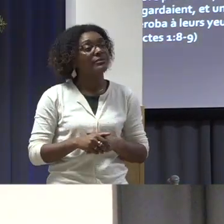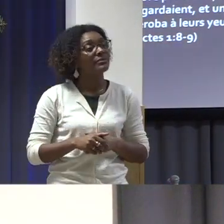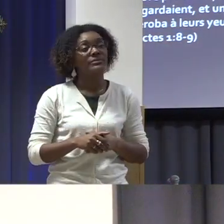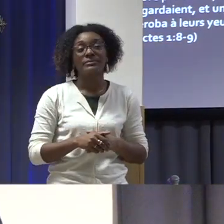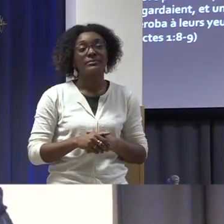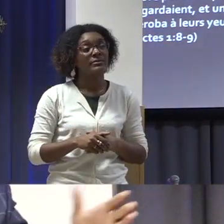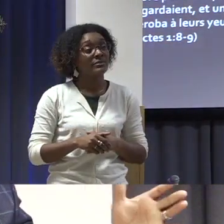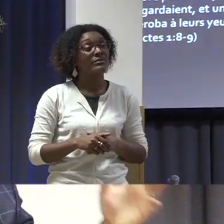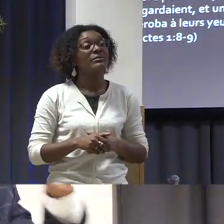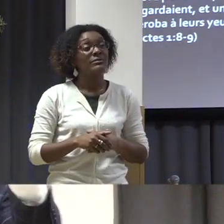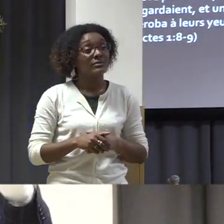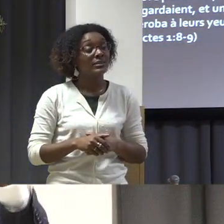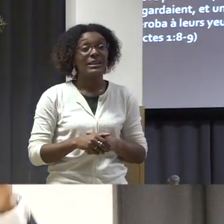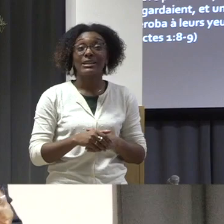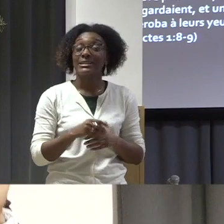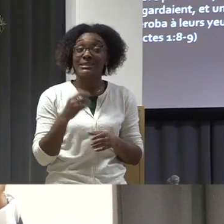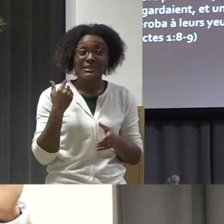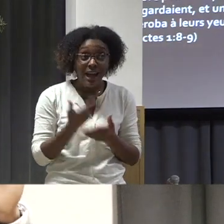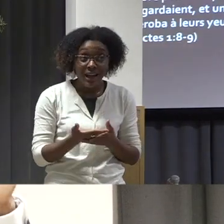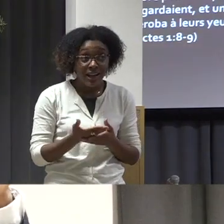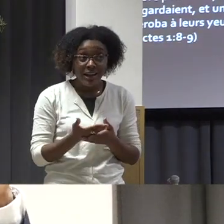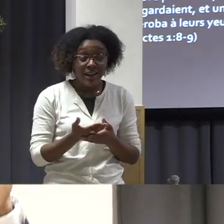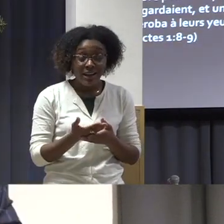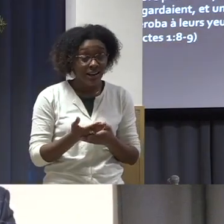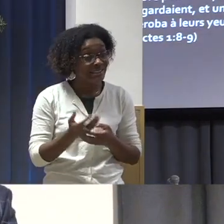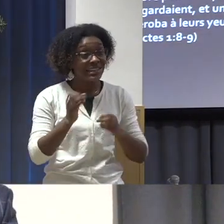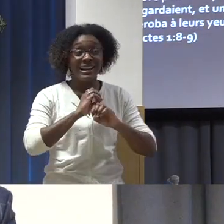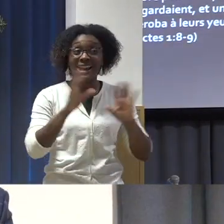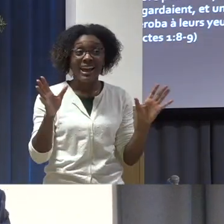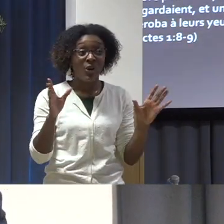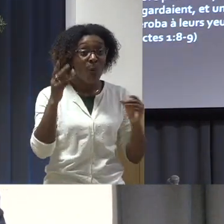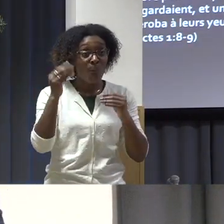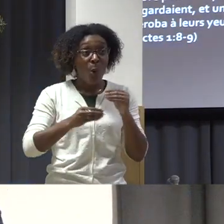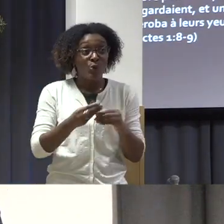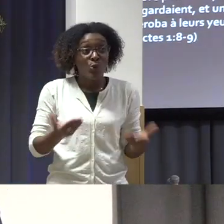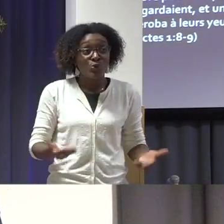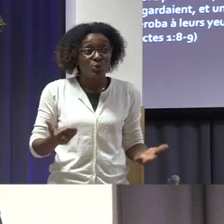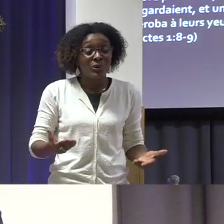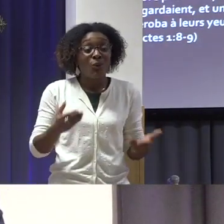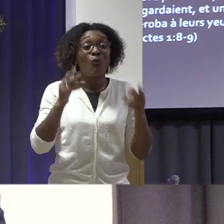tous les signaux sont claires pour montrer que le seigneur revient